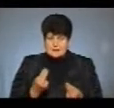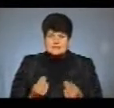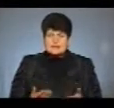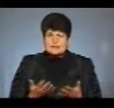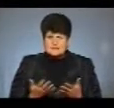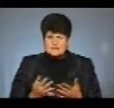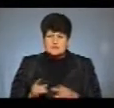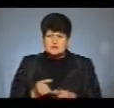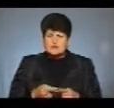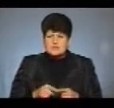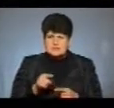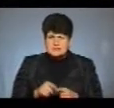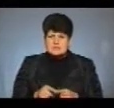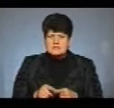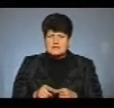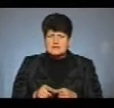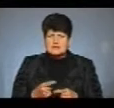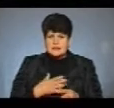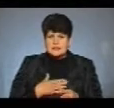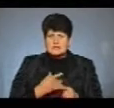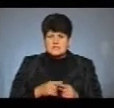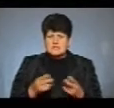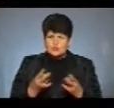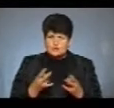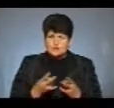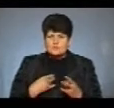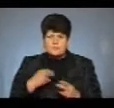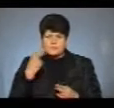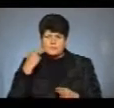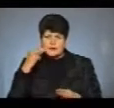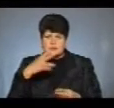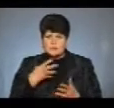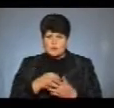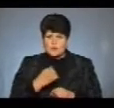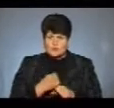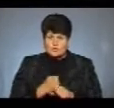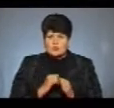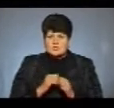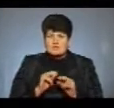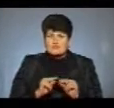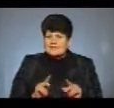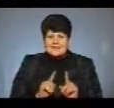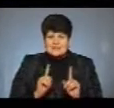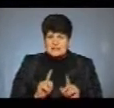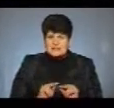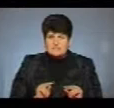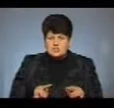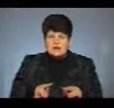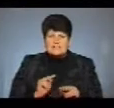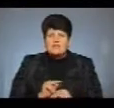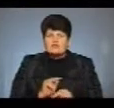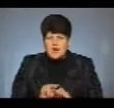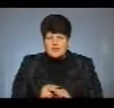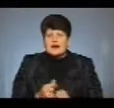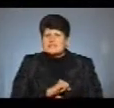такі заняття, такі воркшопи для нас це є необхідно для того, щоб нам вдосконалювати свою роботу. Кожен вчитель, він не тільки навчає, а й навчається постійно